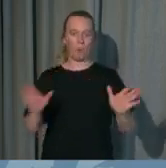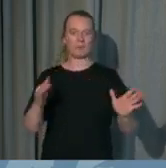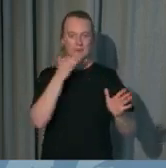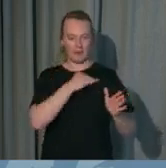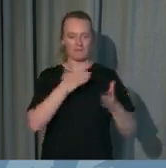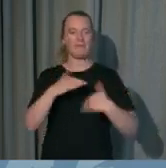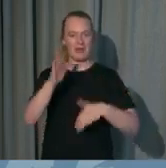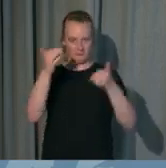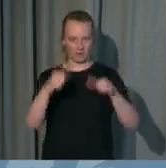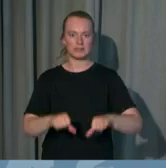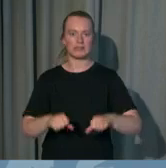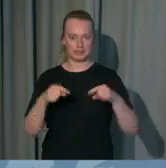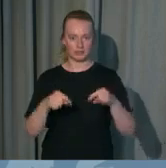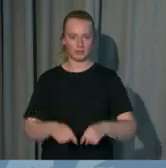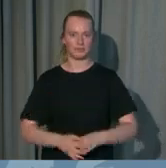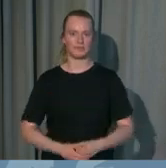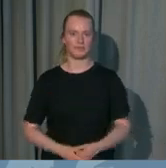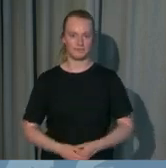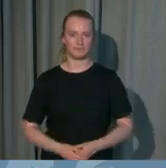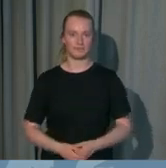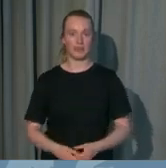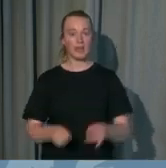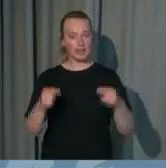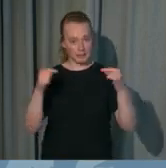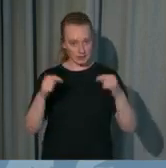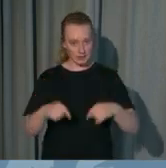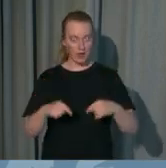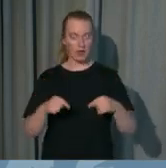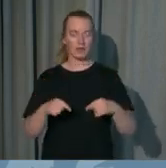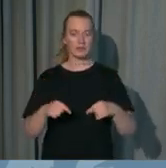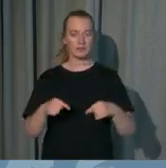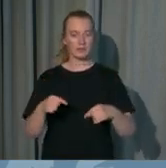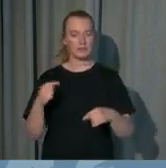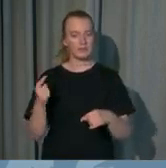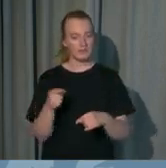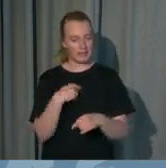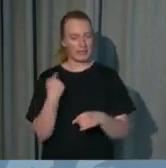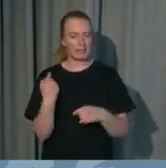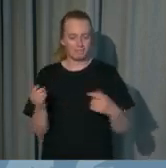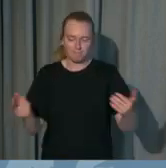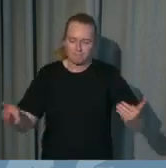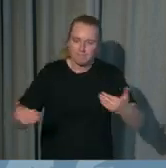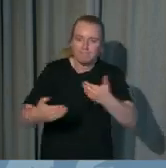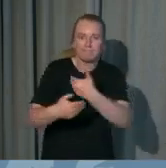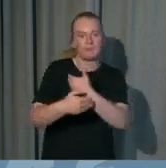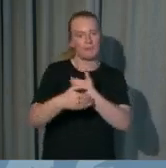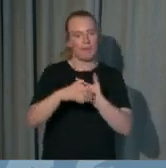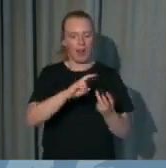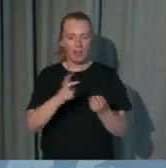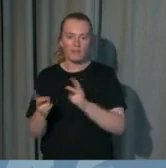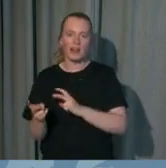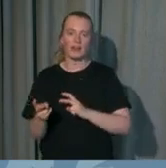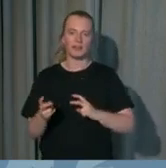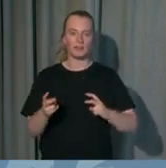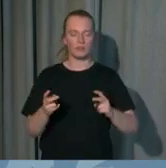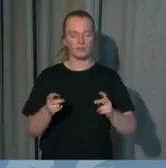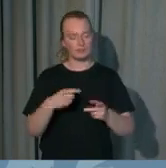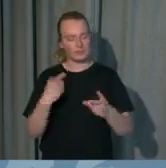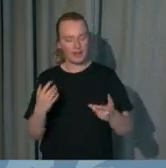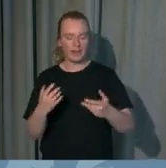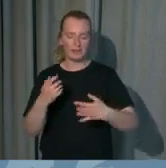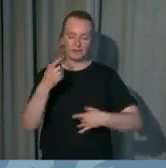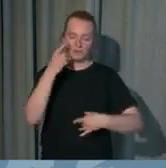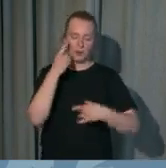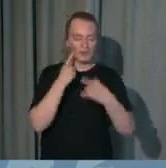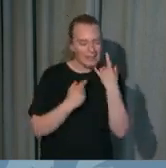dag dagen for å legge armene rundt hverandre i fortvilelse, forståelse og